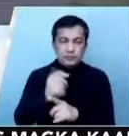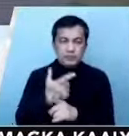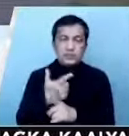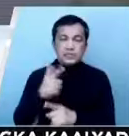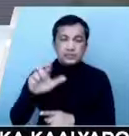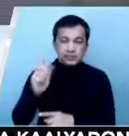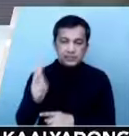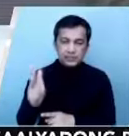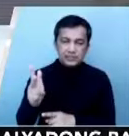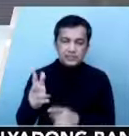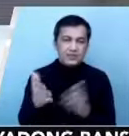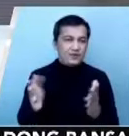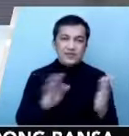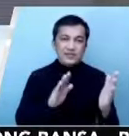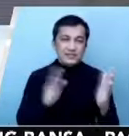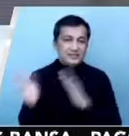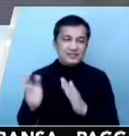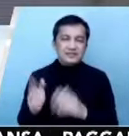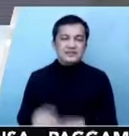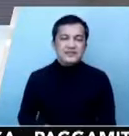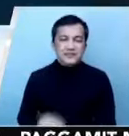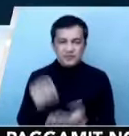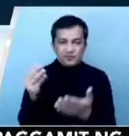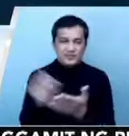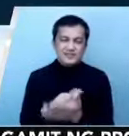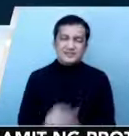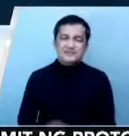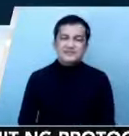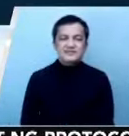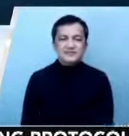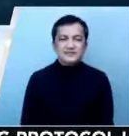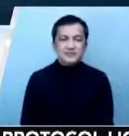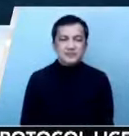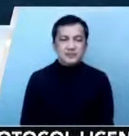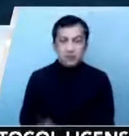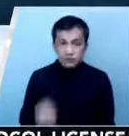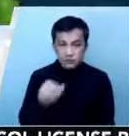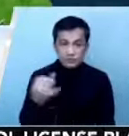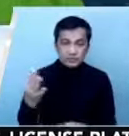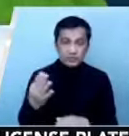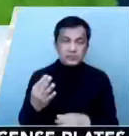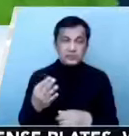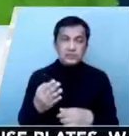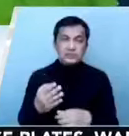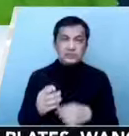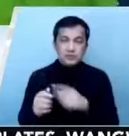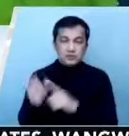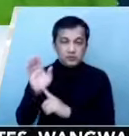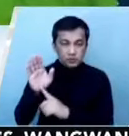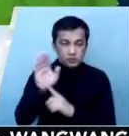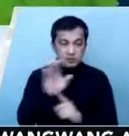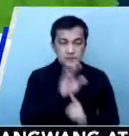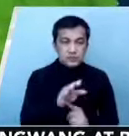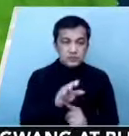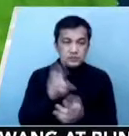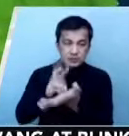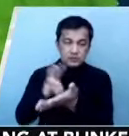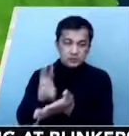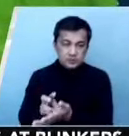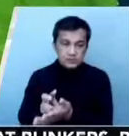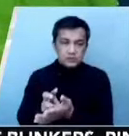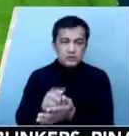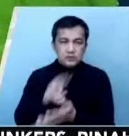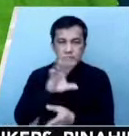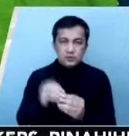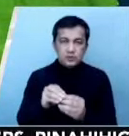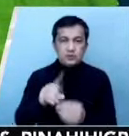extension yung modernization. Kung bibilangin ang tigil pasada sa ibang lugar, posible umanong umabot sa halos 100,000